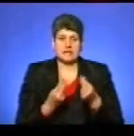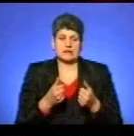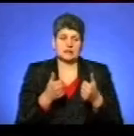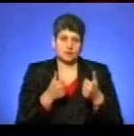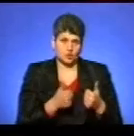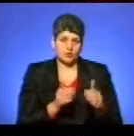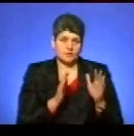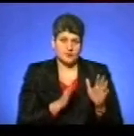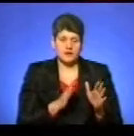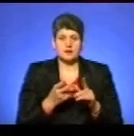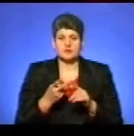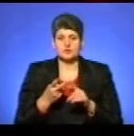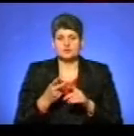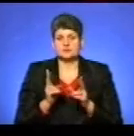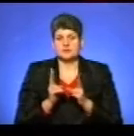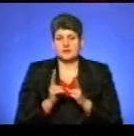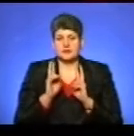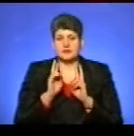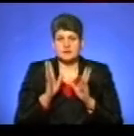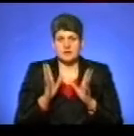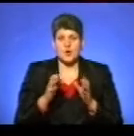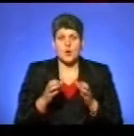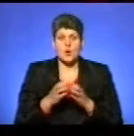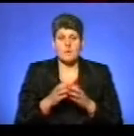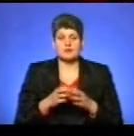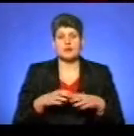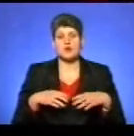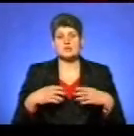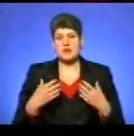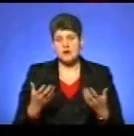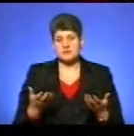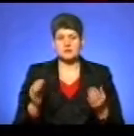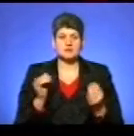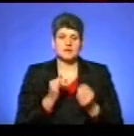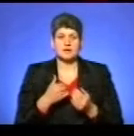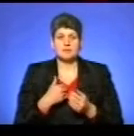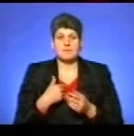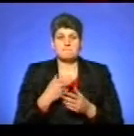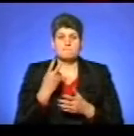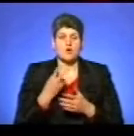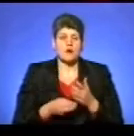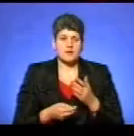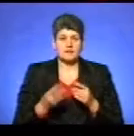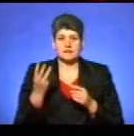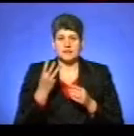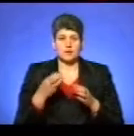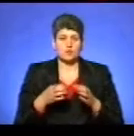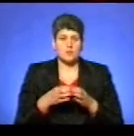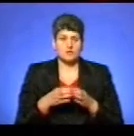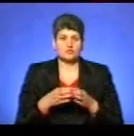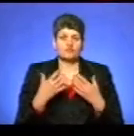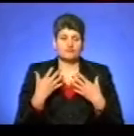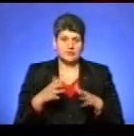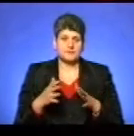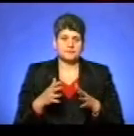але на другу партію, не знаю, певна команда розслабилась і ми її програли. І на третю партію вже,